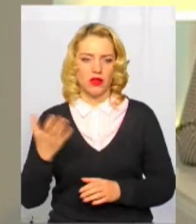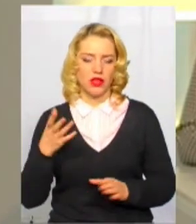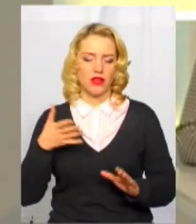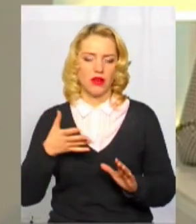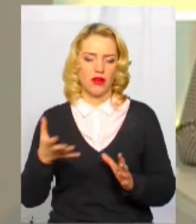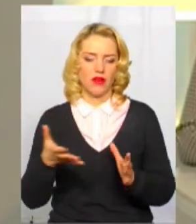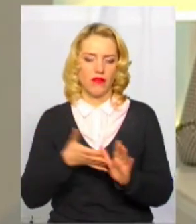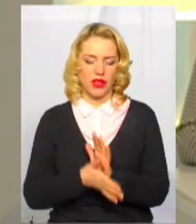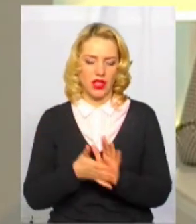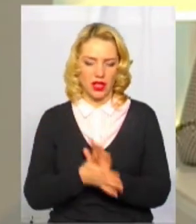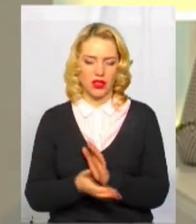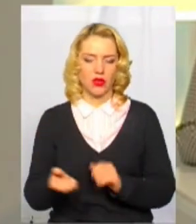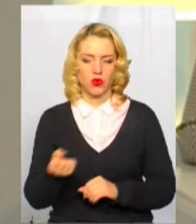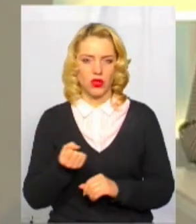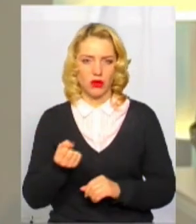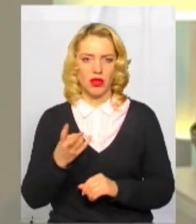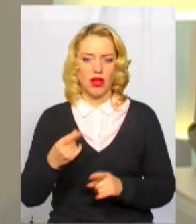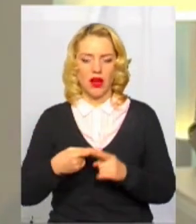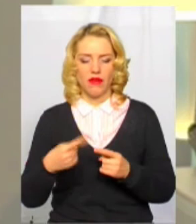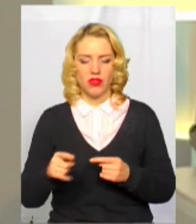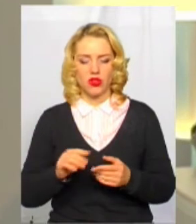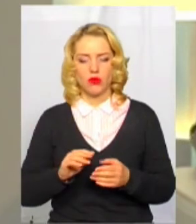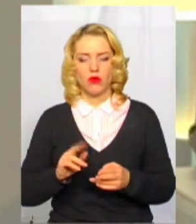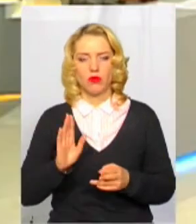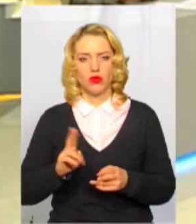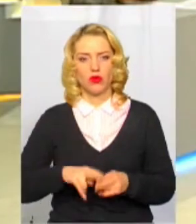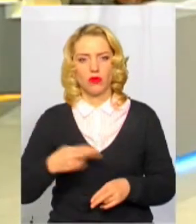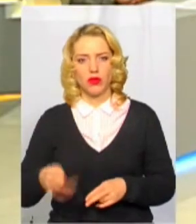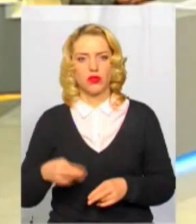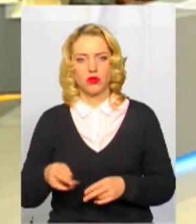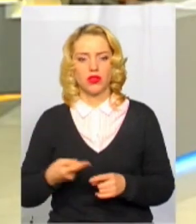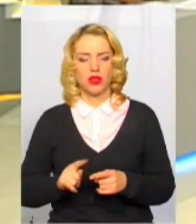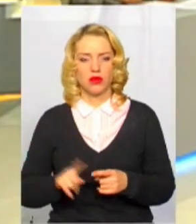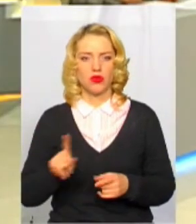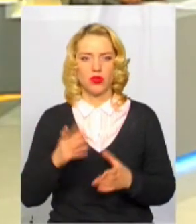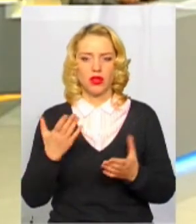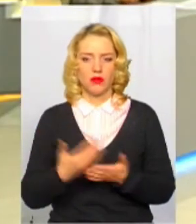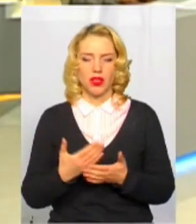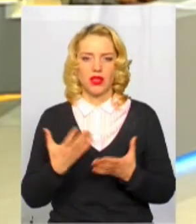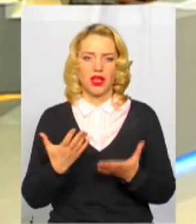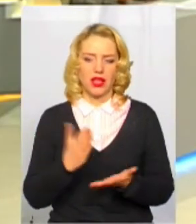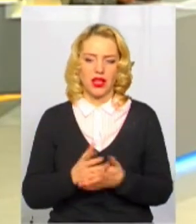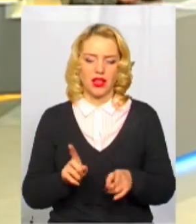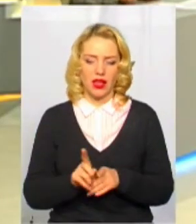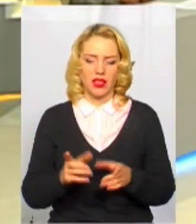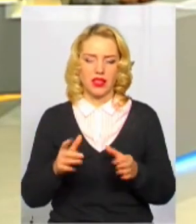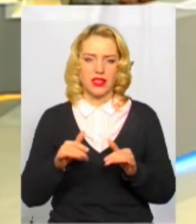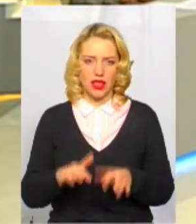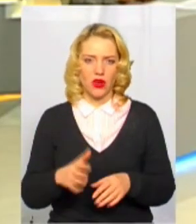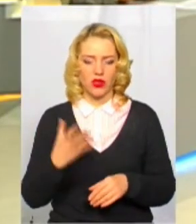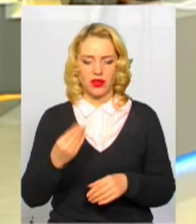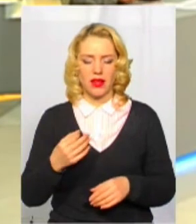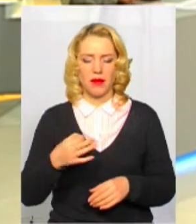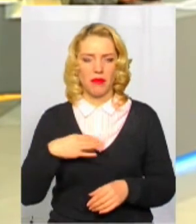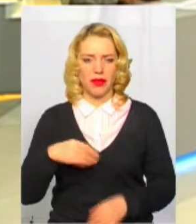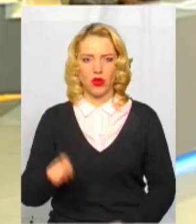витрати отримують, а в іншому випадку ми компенсуємо тим, що, до прикладу, є певні День білої тростини, інші заходи ми